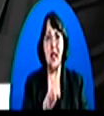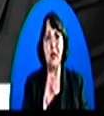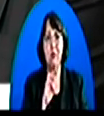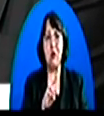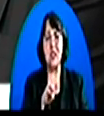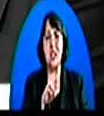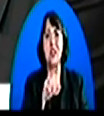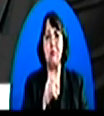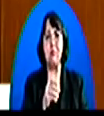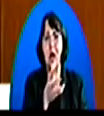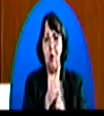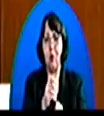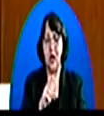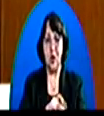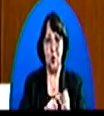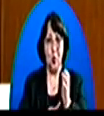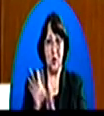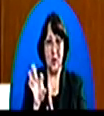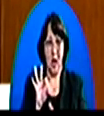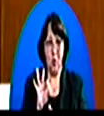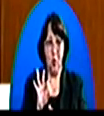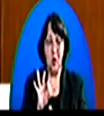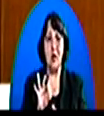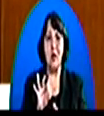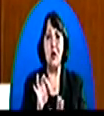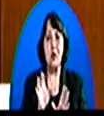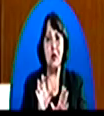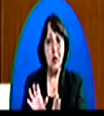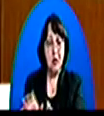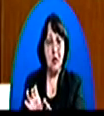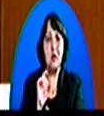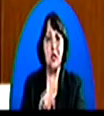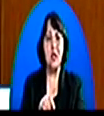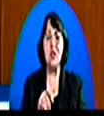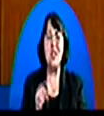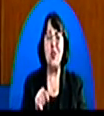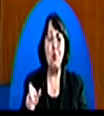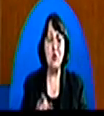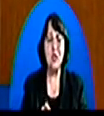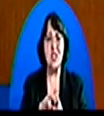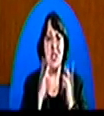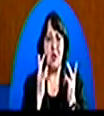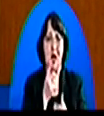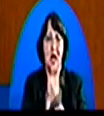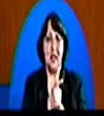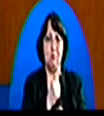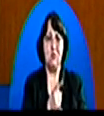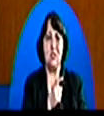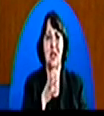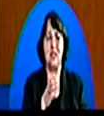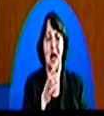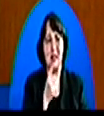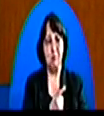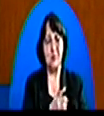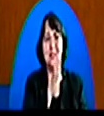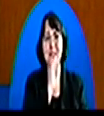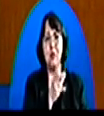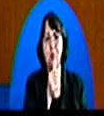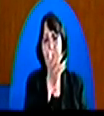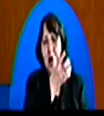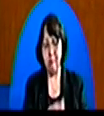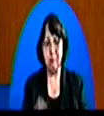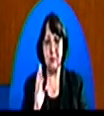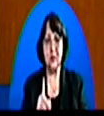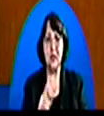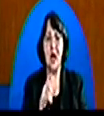бол нийгмийн халамжийн сангаас бол тэтгэвэр авдаг. За өчигдөр засгийн газрын хуралдаанаар халамжийн сангаас одоо олгож байгаа тэтгэврийн